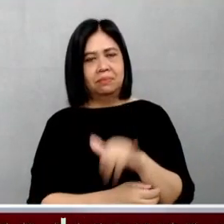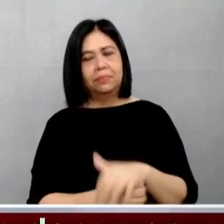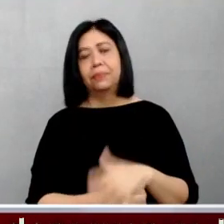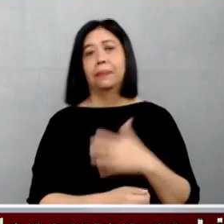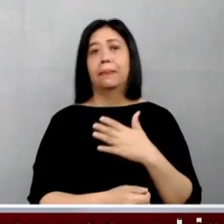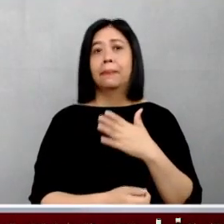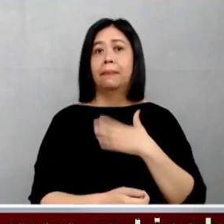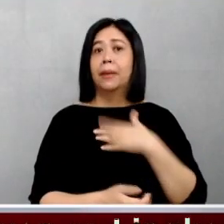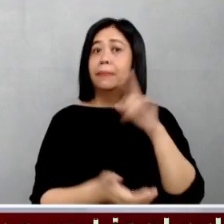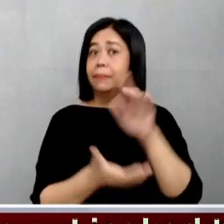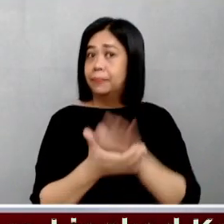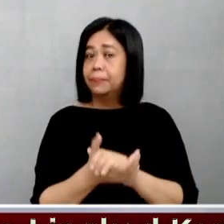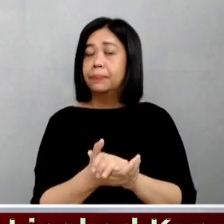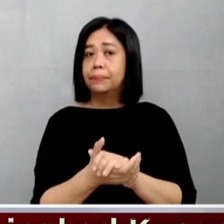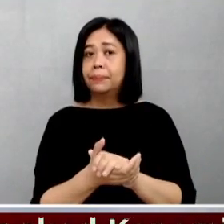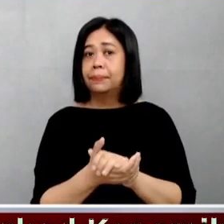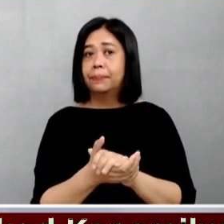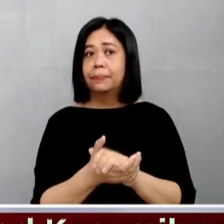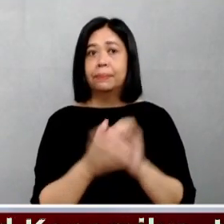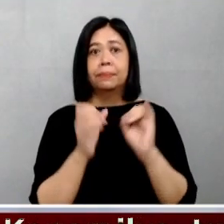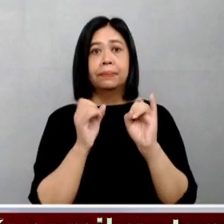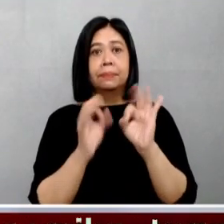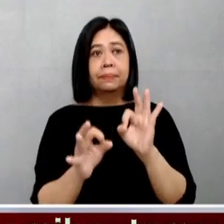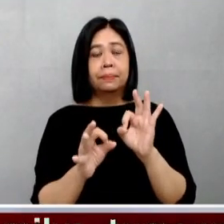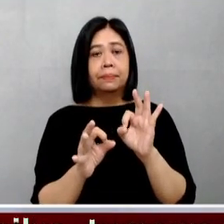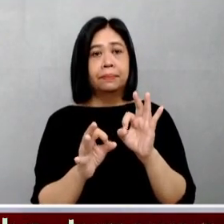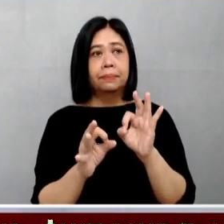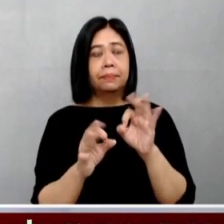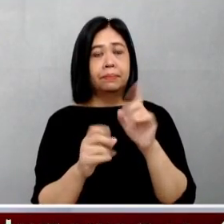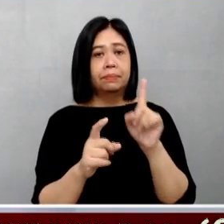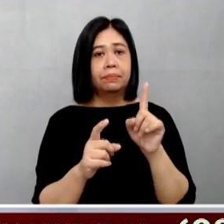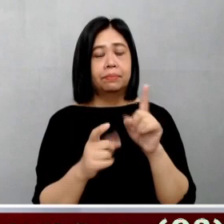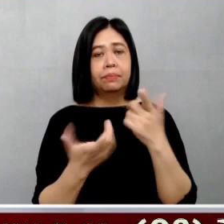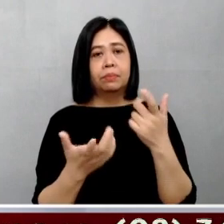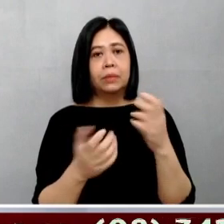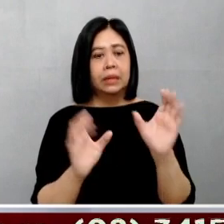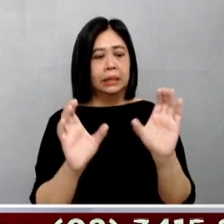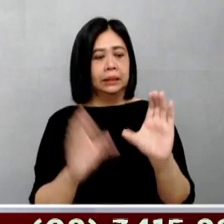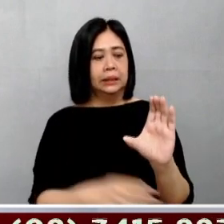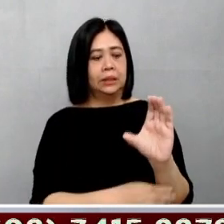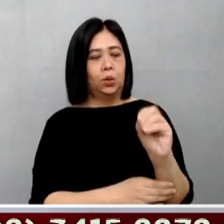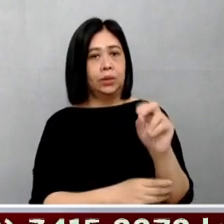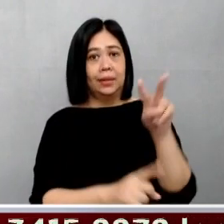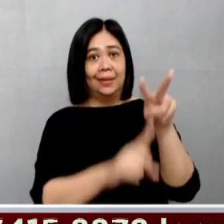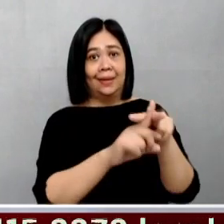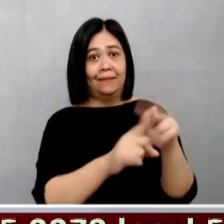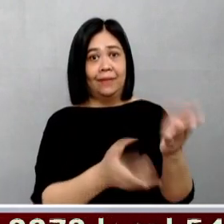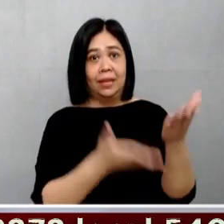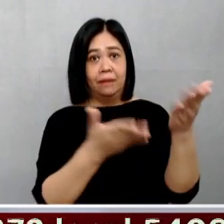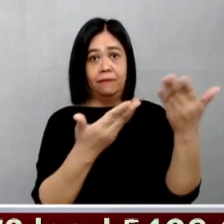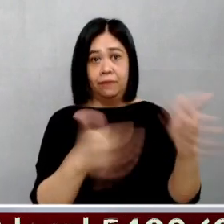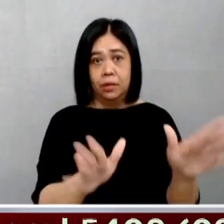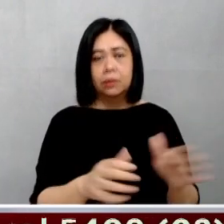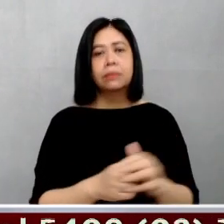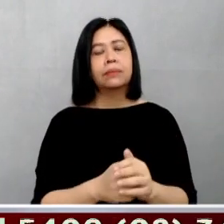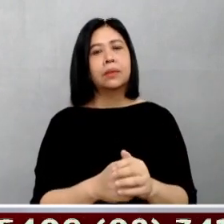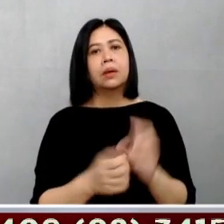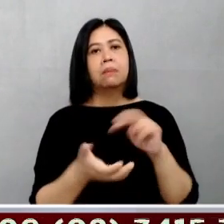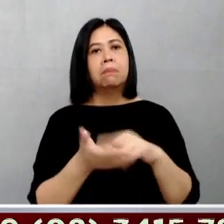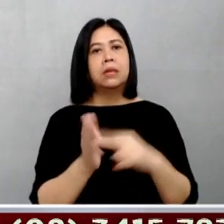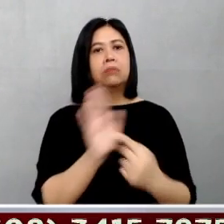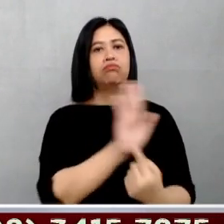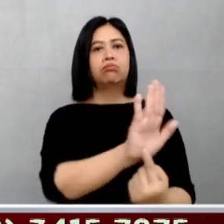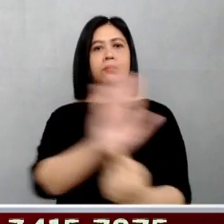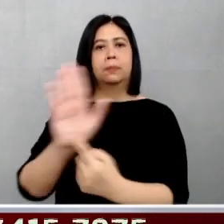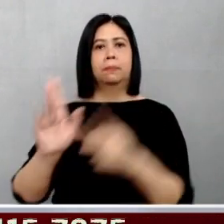ko, pag may isang kandidato ng Certificate of Candidacy, pinipresenta na namin sa publiko